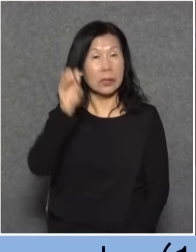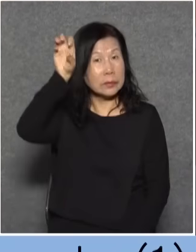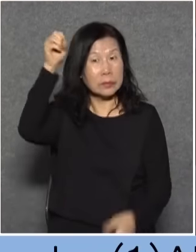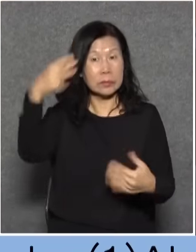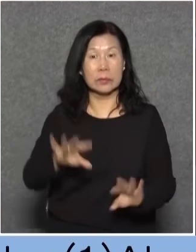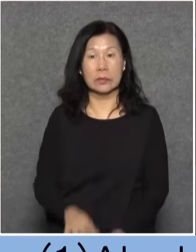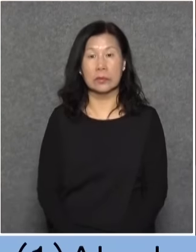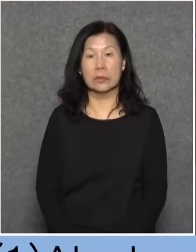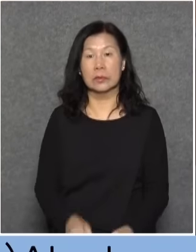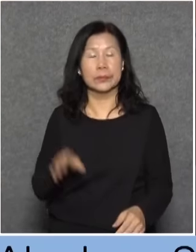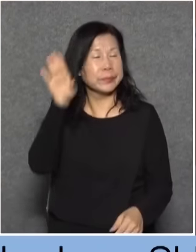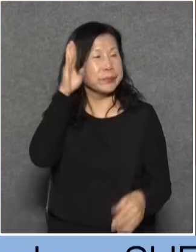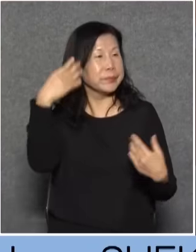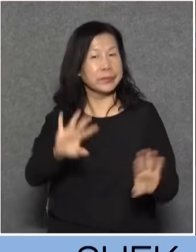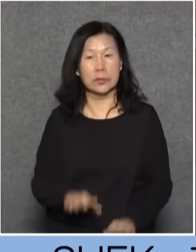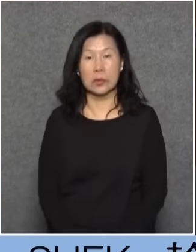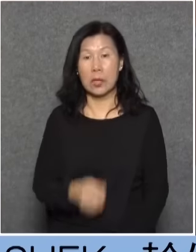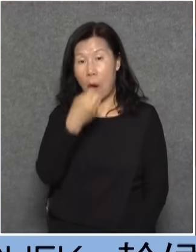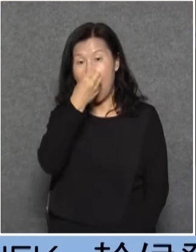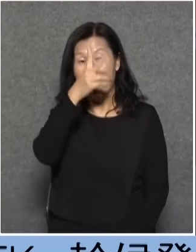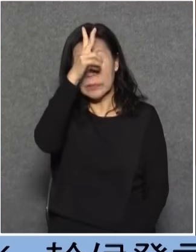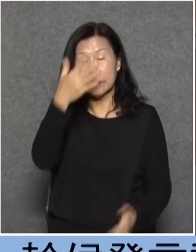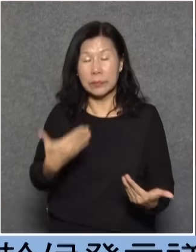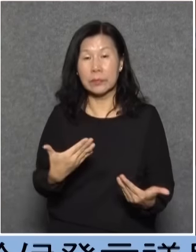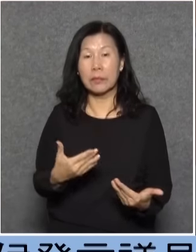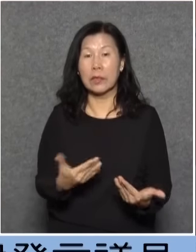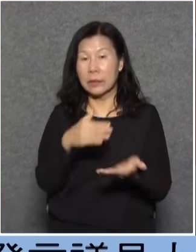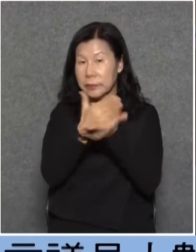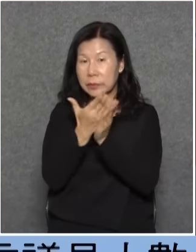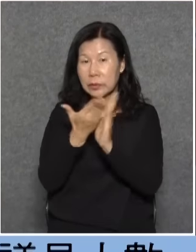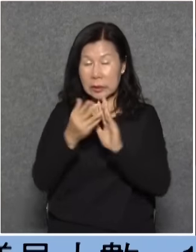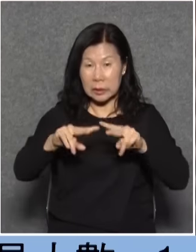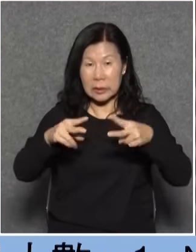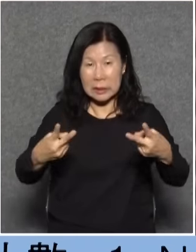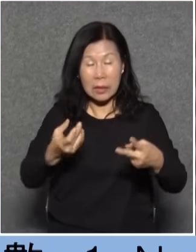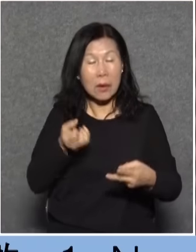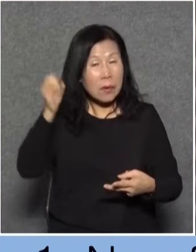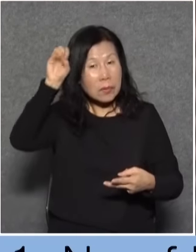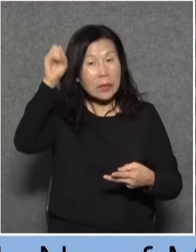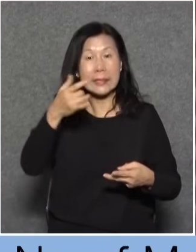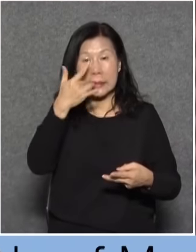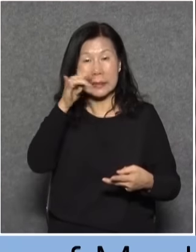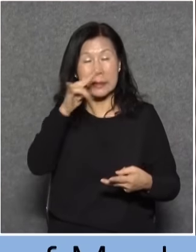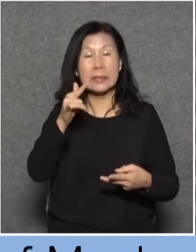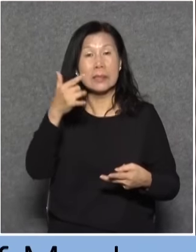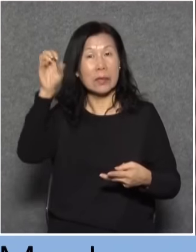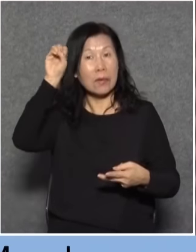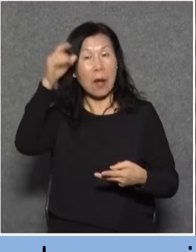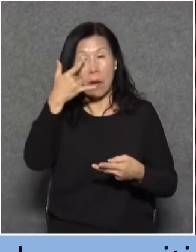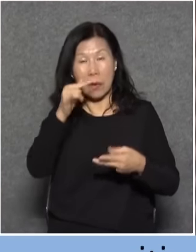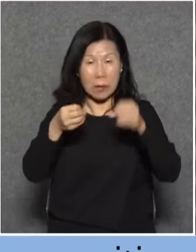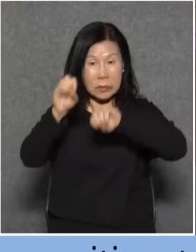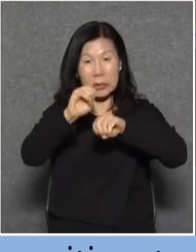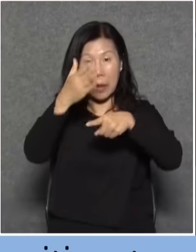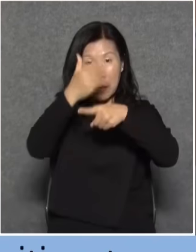置若罔聞。假如特區政府對上述產業發展建議有對創新科技局一